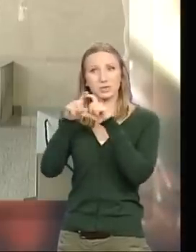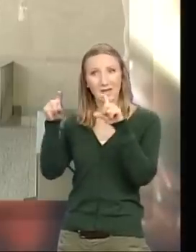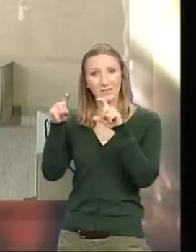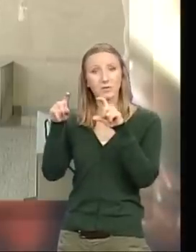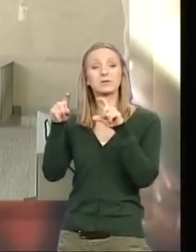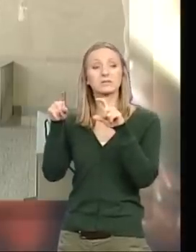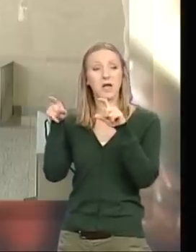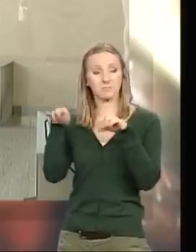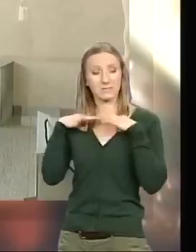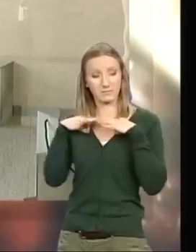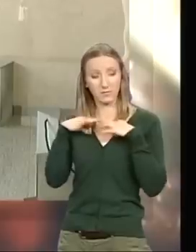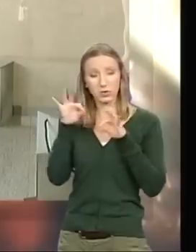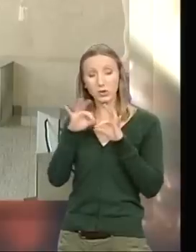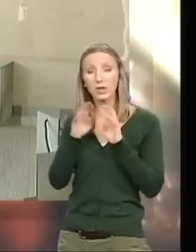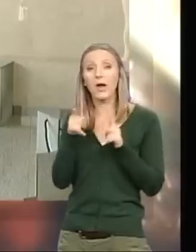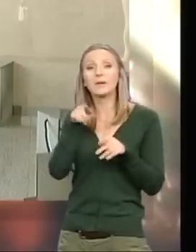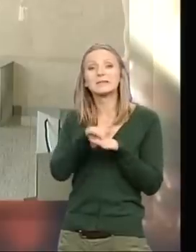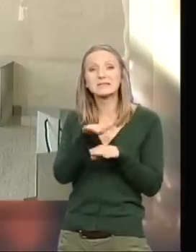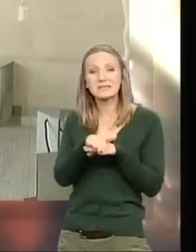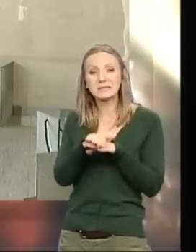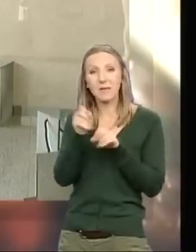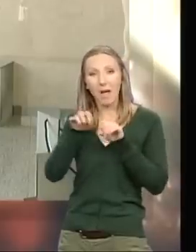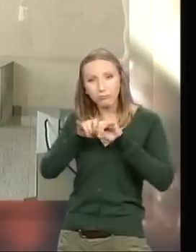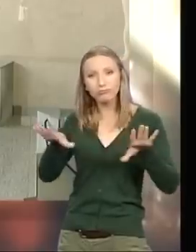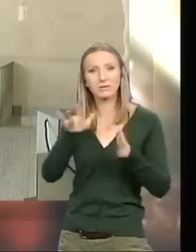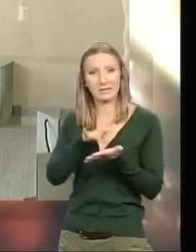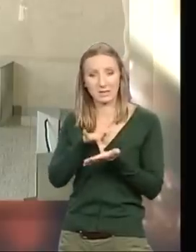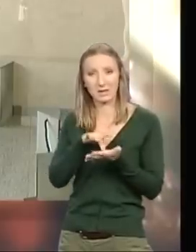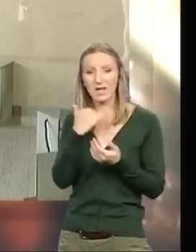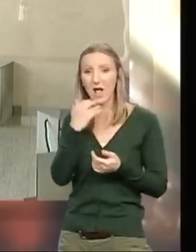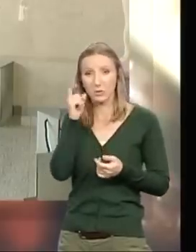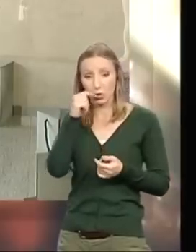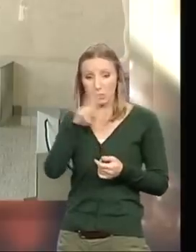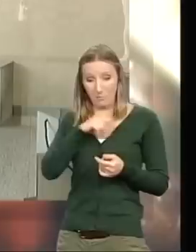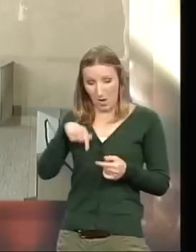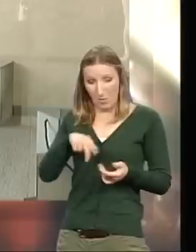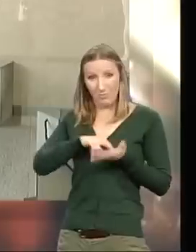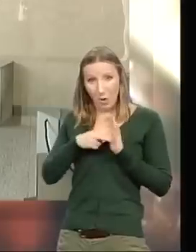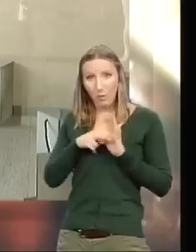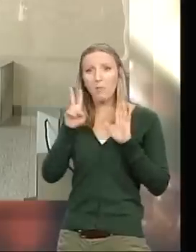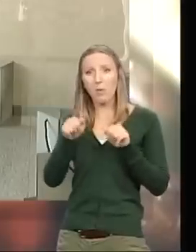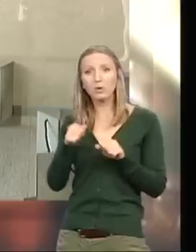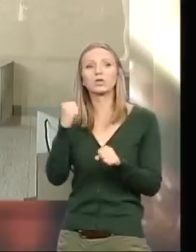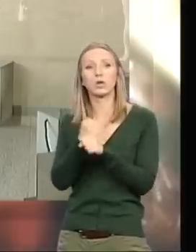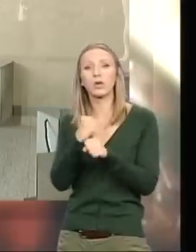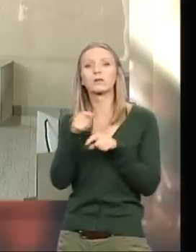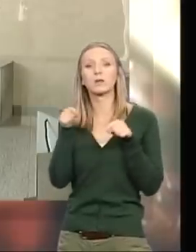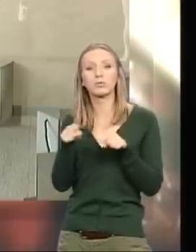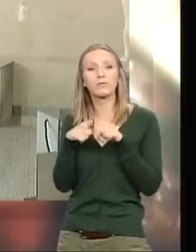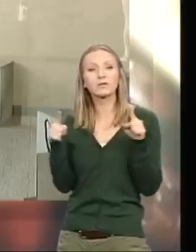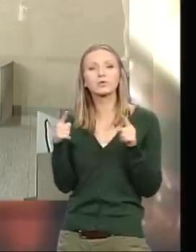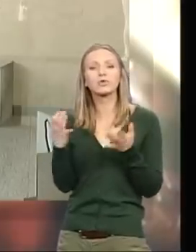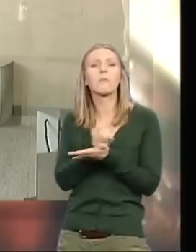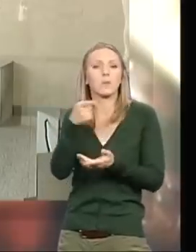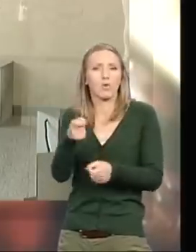zdravstveno osiguranje, kako bi se taj sistem decentralizovao, kako bi ljudi, ako imaju ovaj problem, mogli da obave tu vrstu, i da dobiju tu